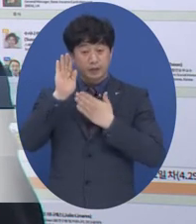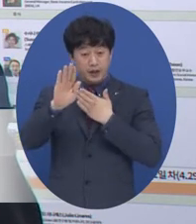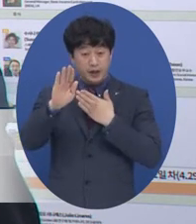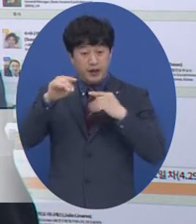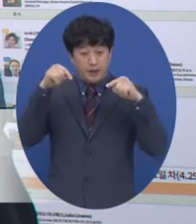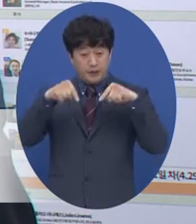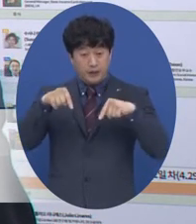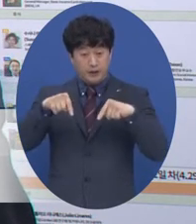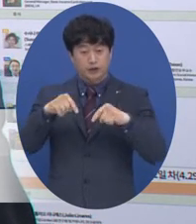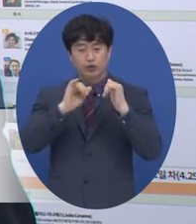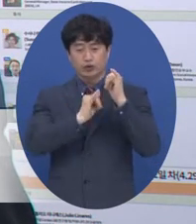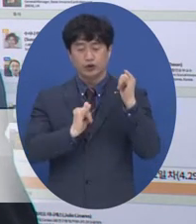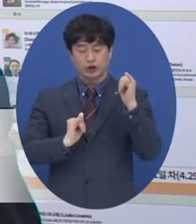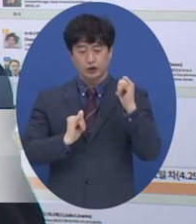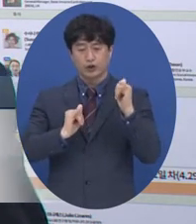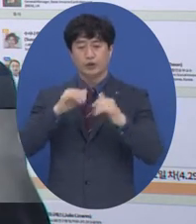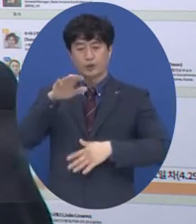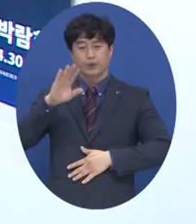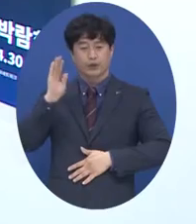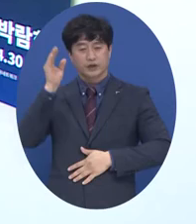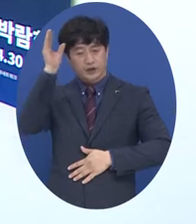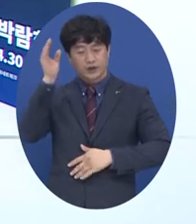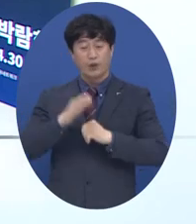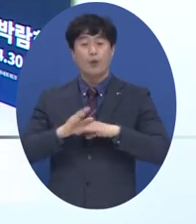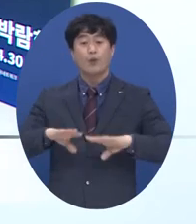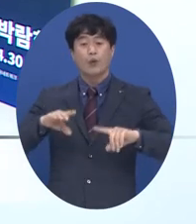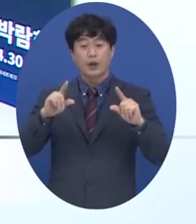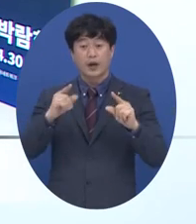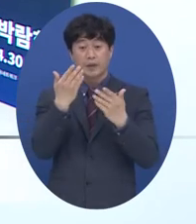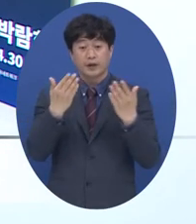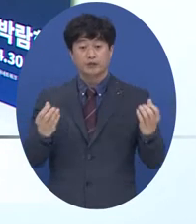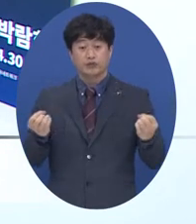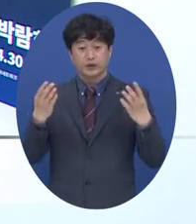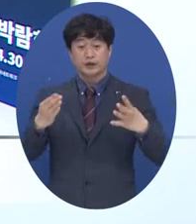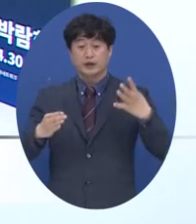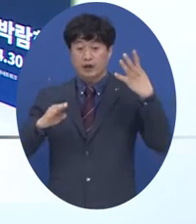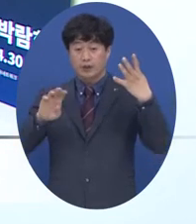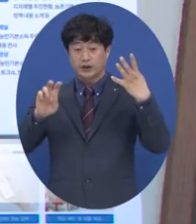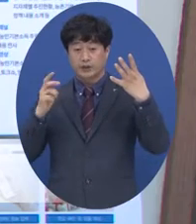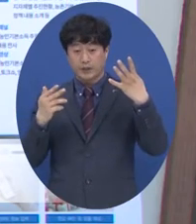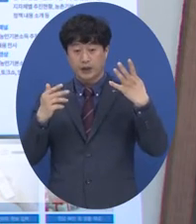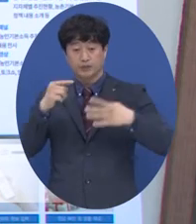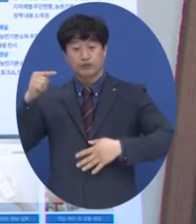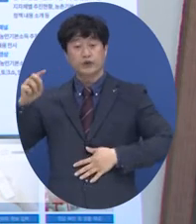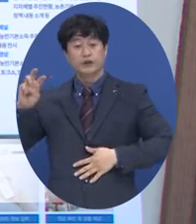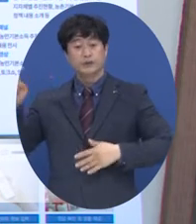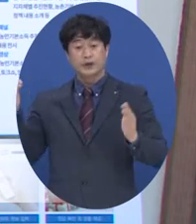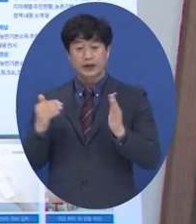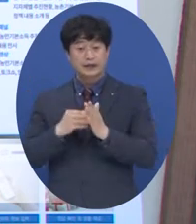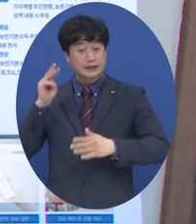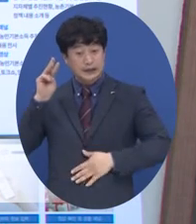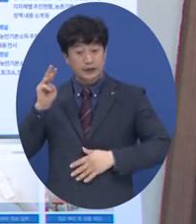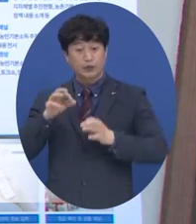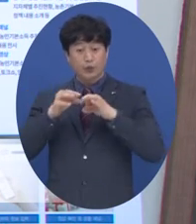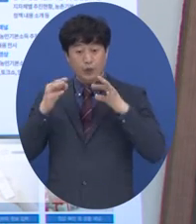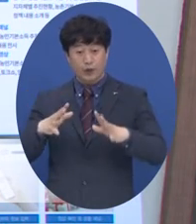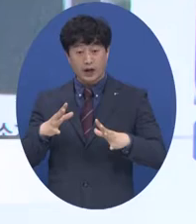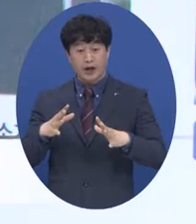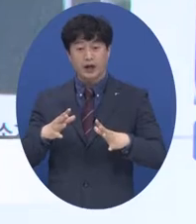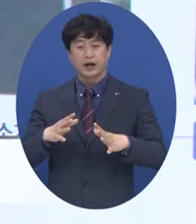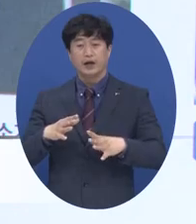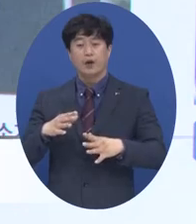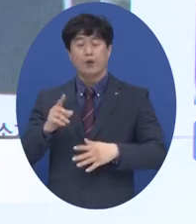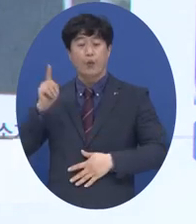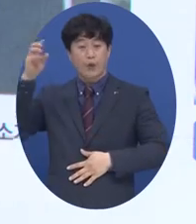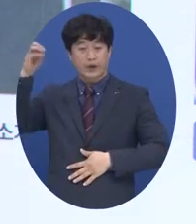논하는 역사적인 자리가 될 것으로 기대합니다. 올해 박람회는 4월 28일부터 30일까지 사흘간